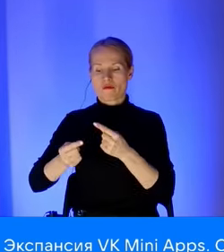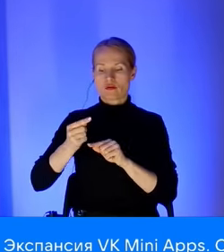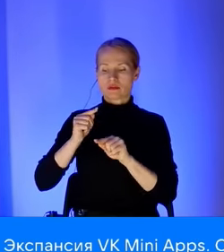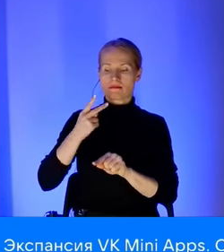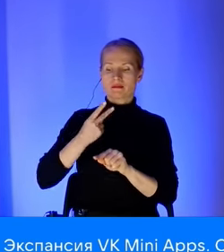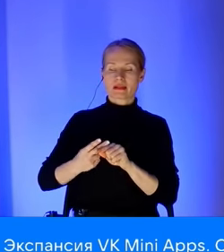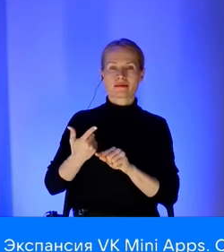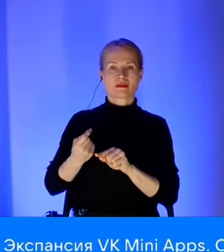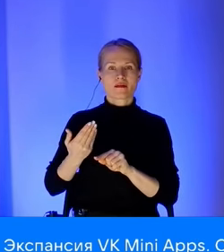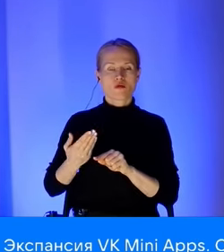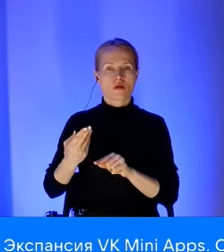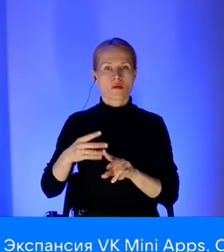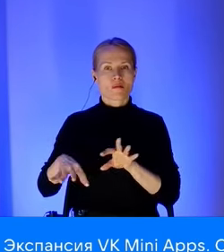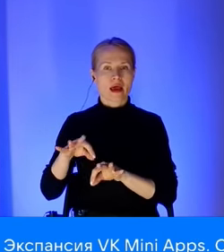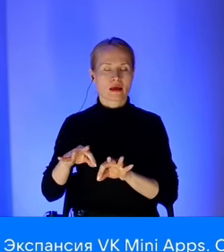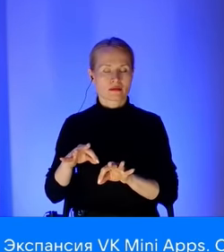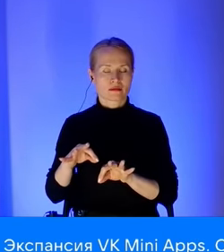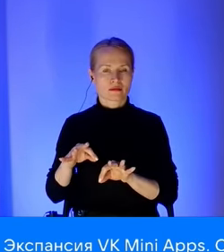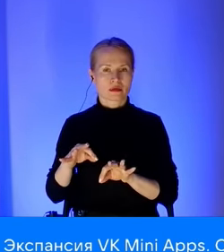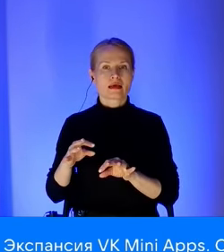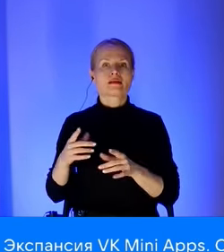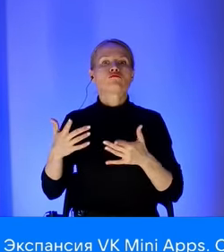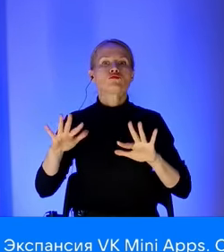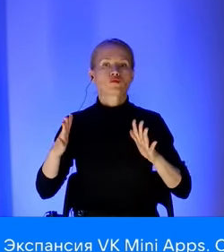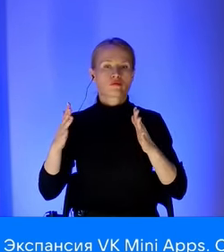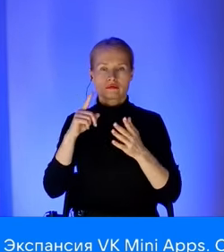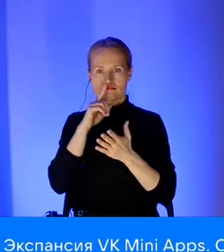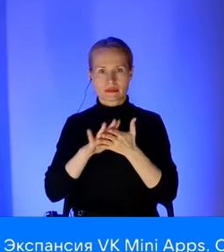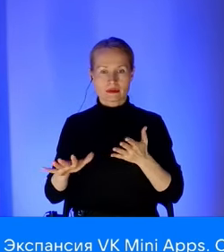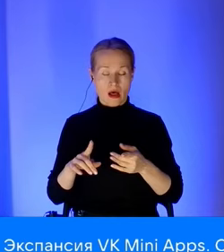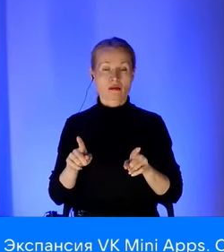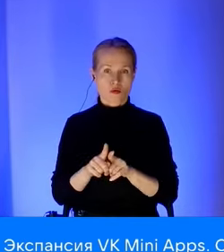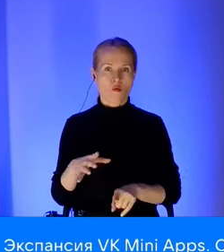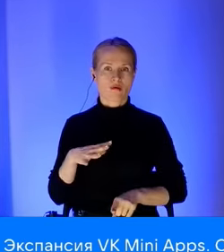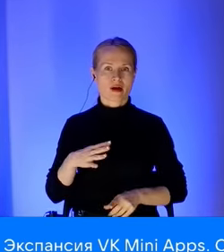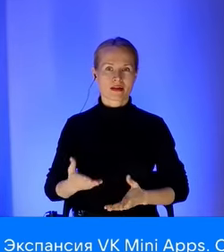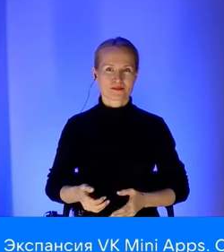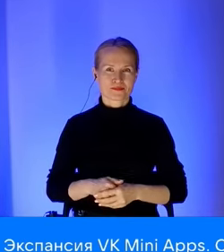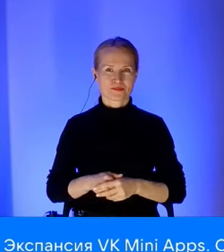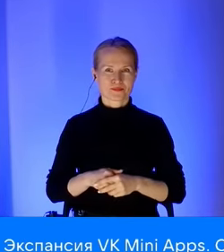проект на самом деле, если он его потерял. Такое иногда тоже случается.